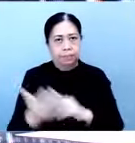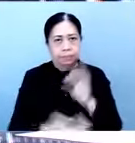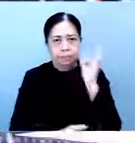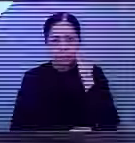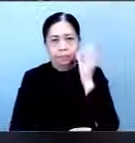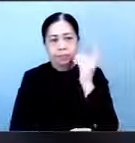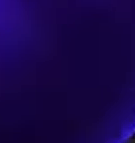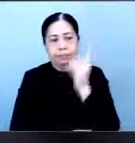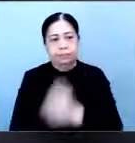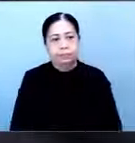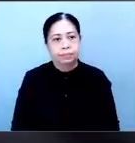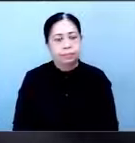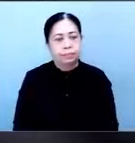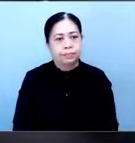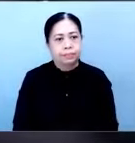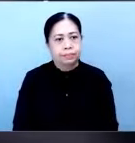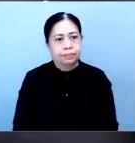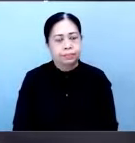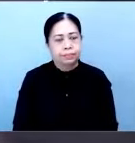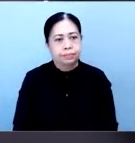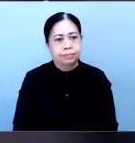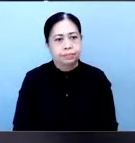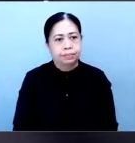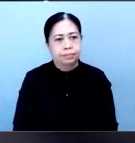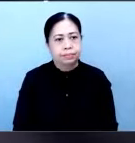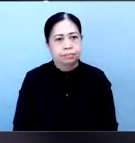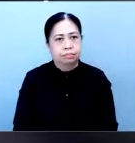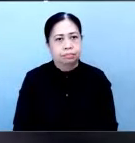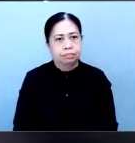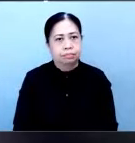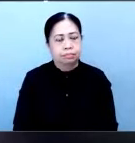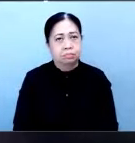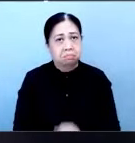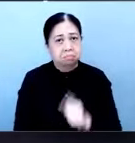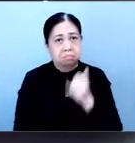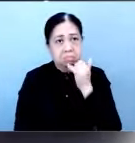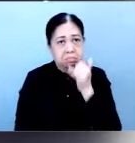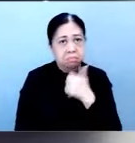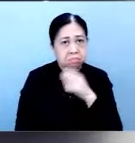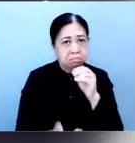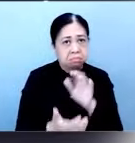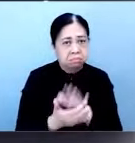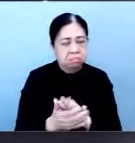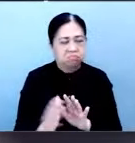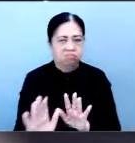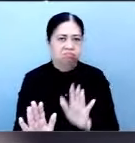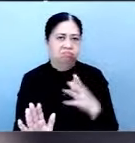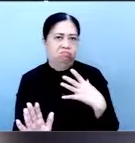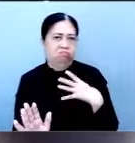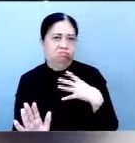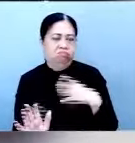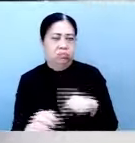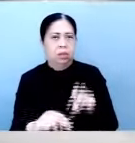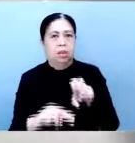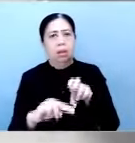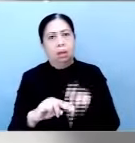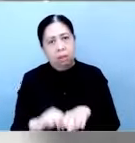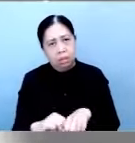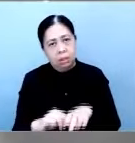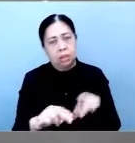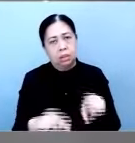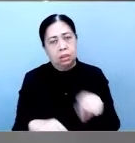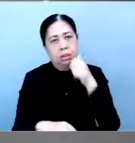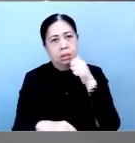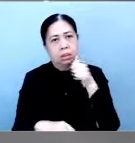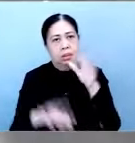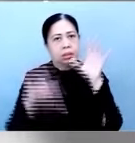del Mundo Pede po tawagan ko m asawa mamaya na po ma'am May ano po T napaupo na lang ang babaeng ito